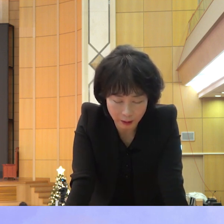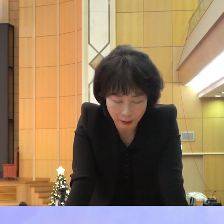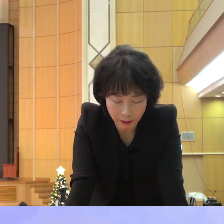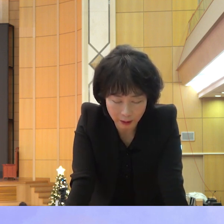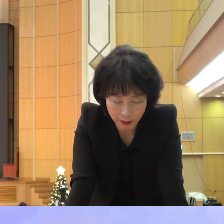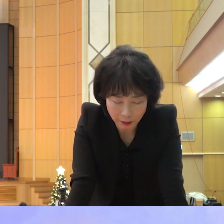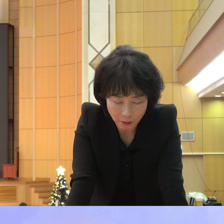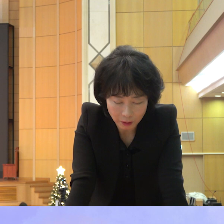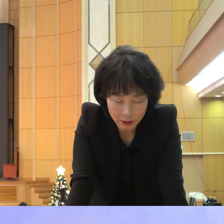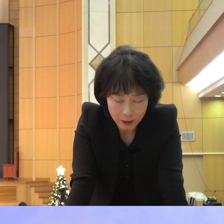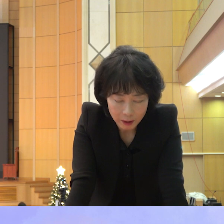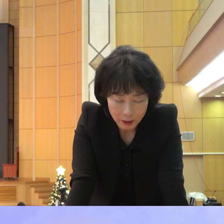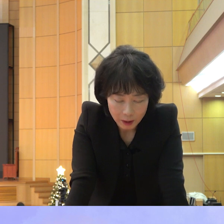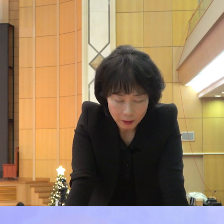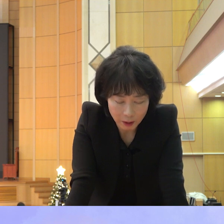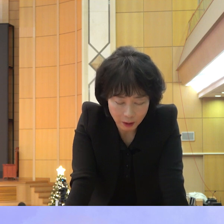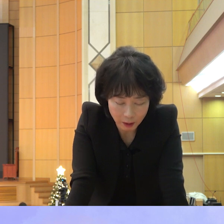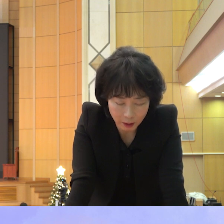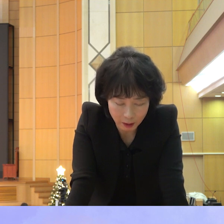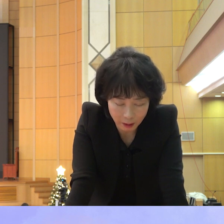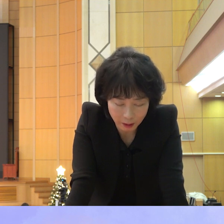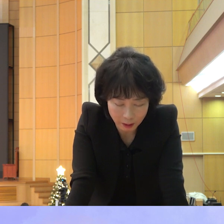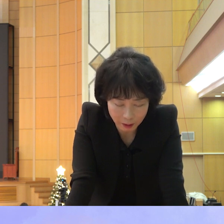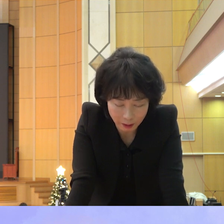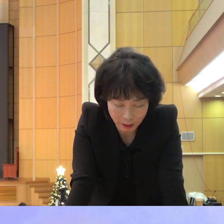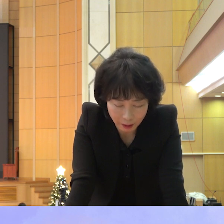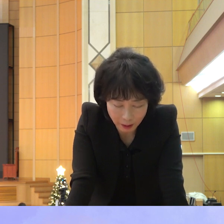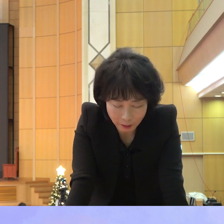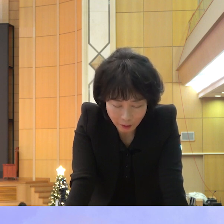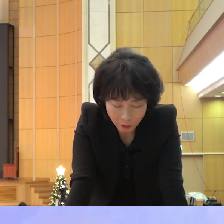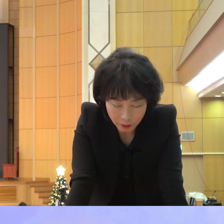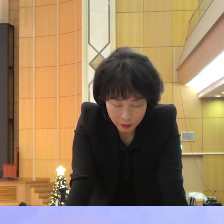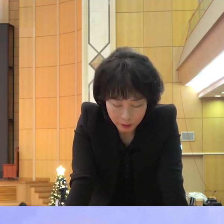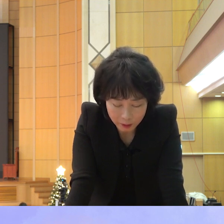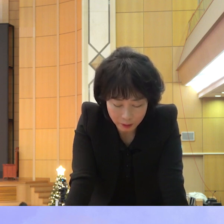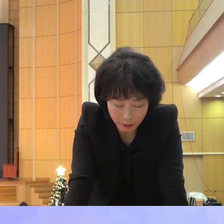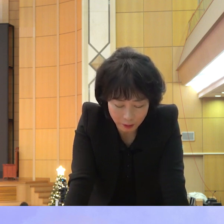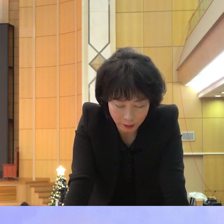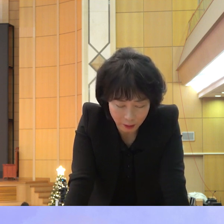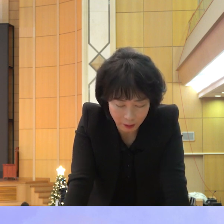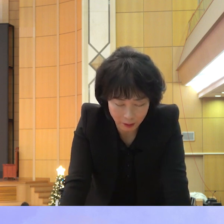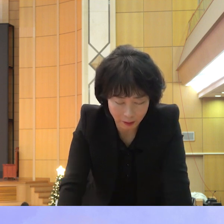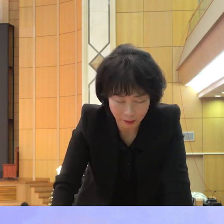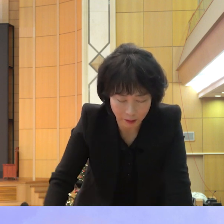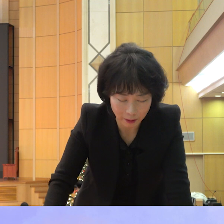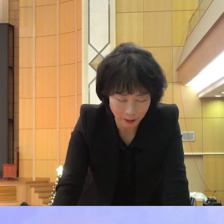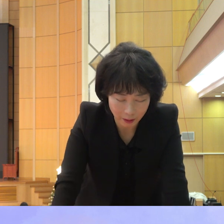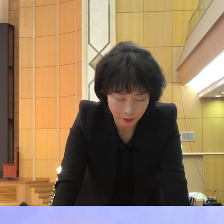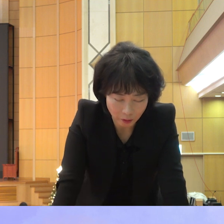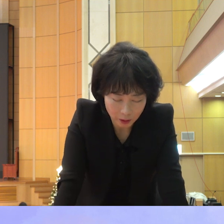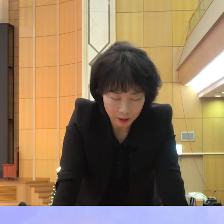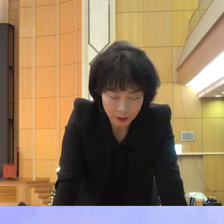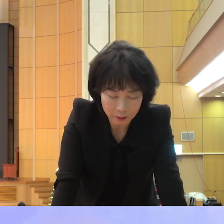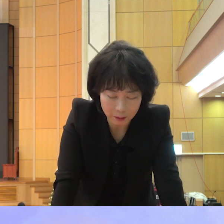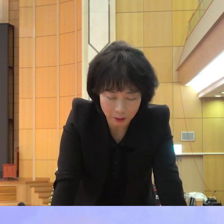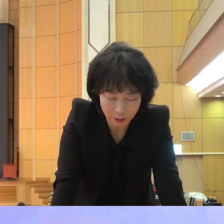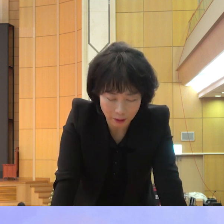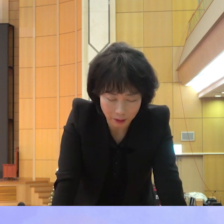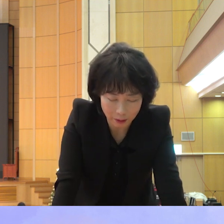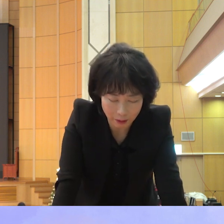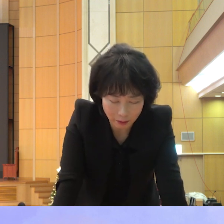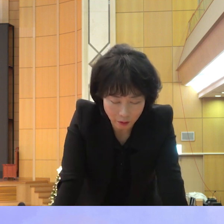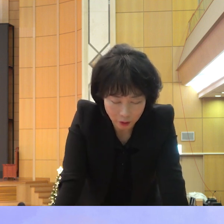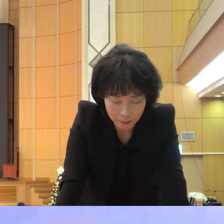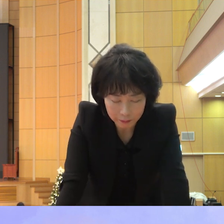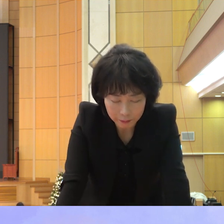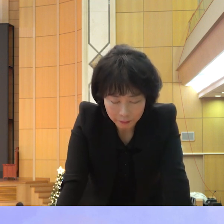지키게 하시고 이렇게 주일 성수한 모든 사람들에게 이제 주님 앞에 나온 분들은 아버지